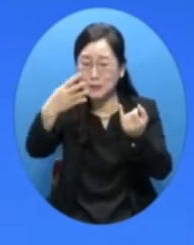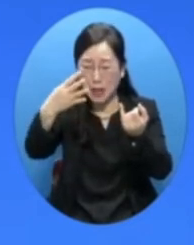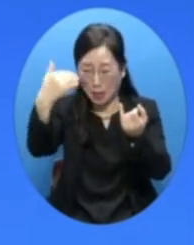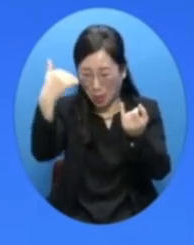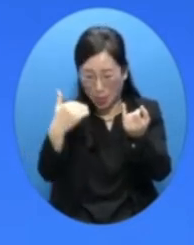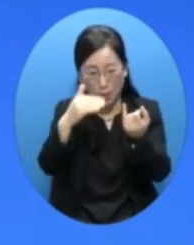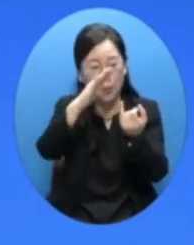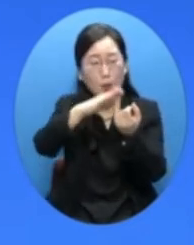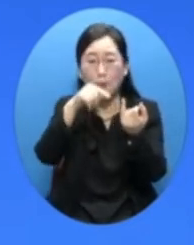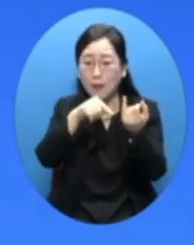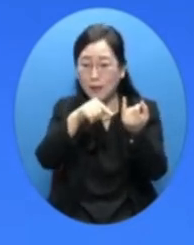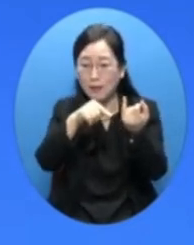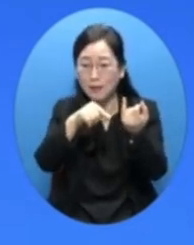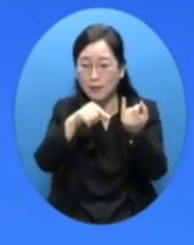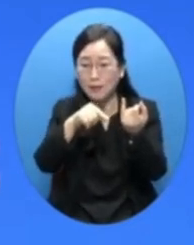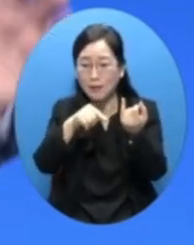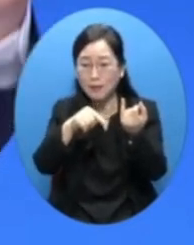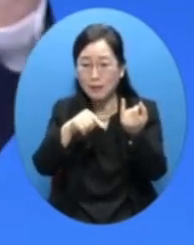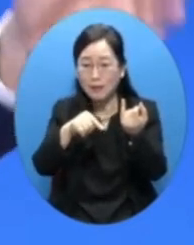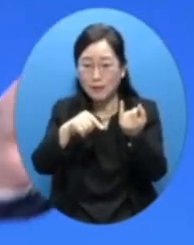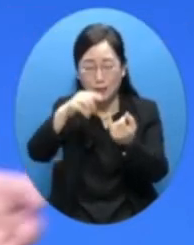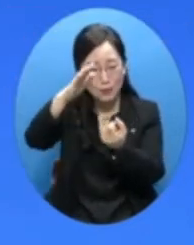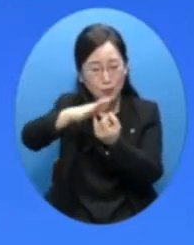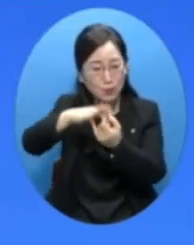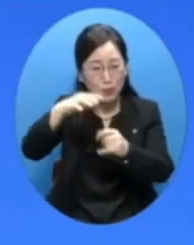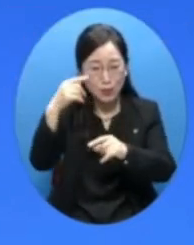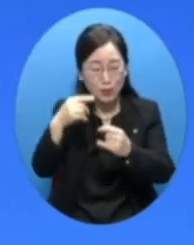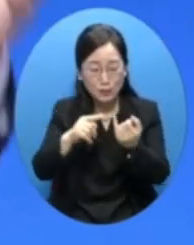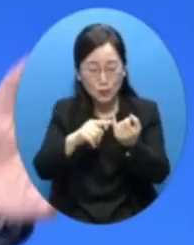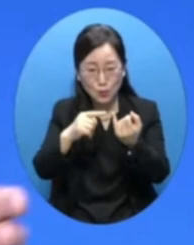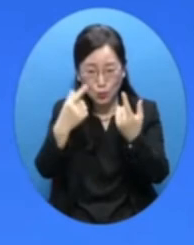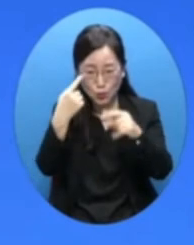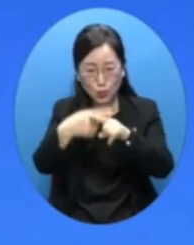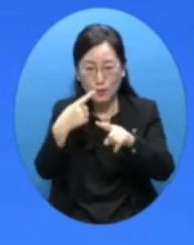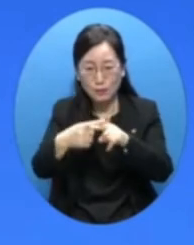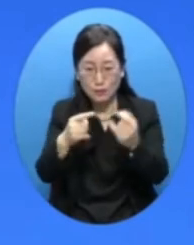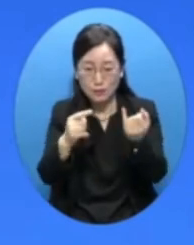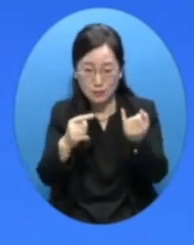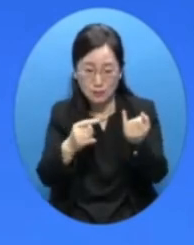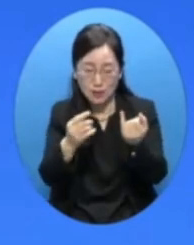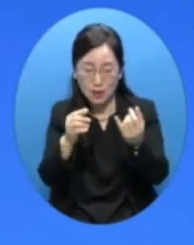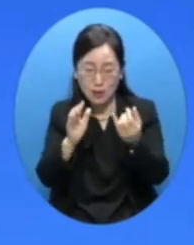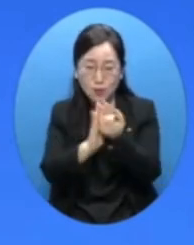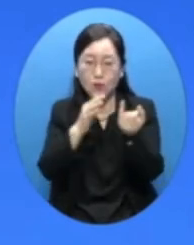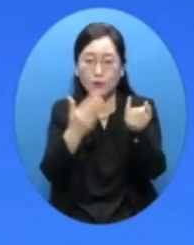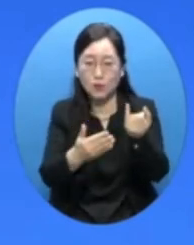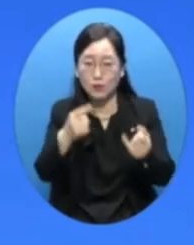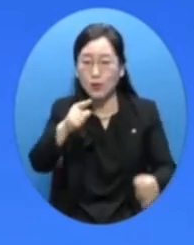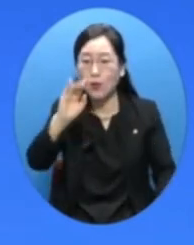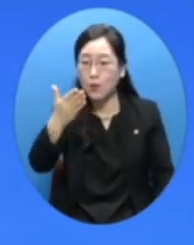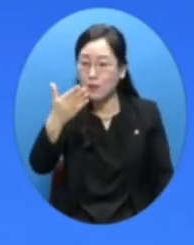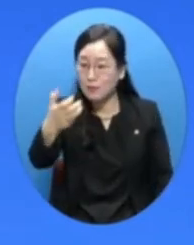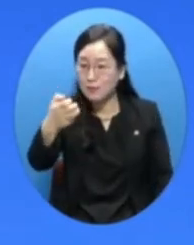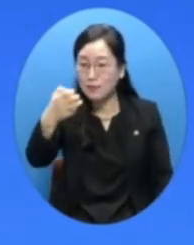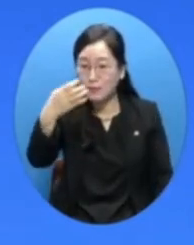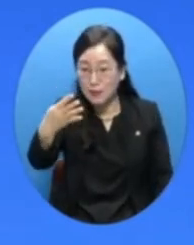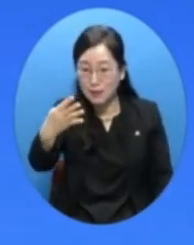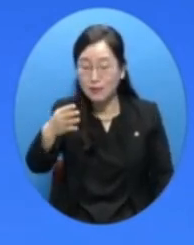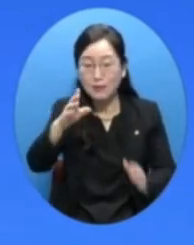134cm밖에 안 되는 키 작은 난쟁이 같은 이 소녀와 함께 일하시며 역사하셨습니다. 1984년